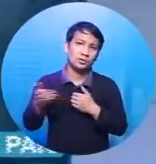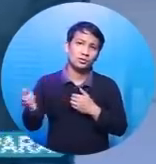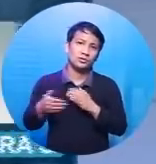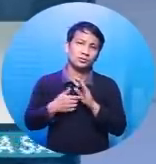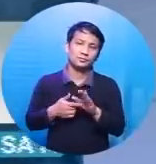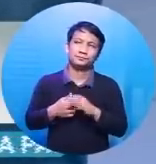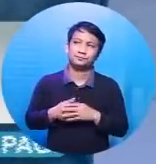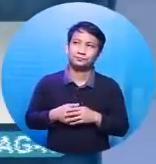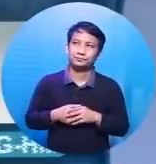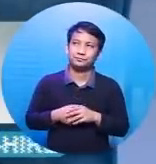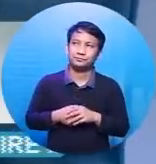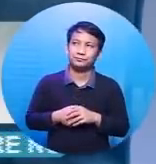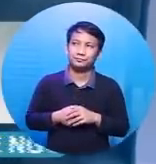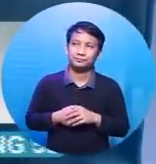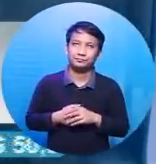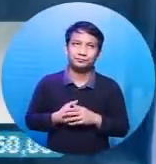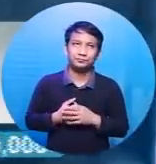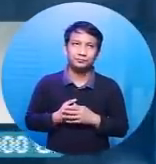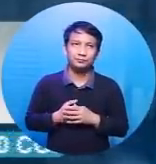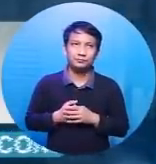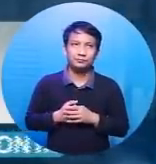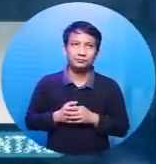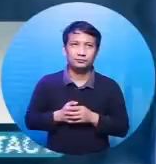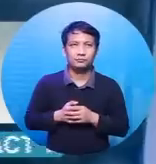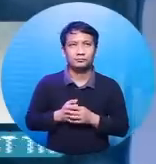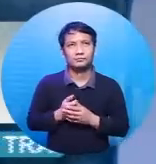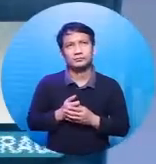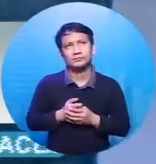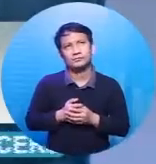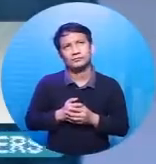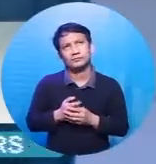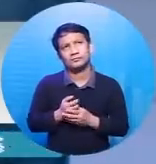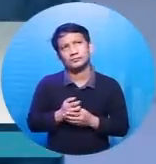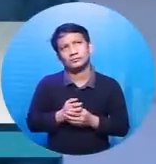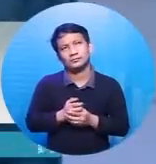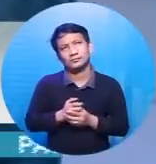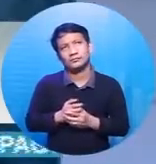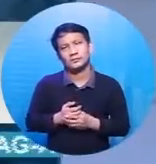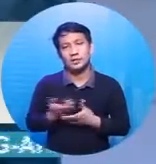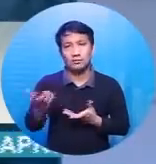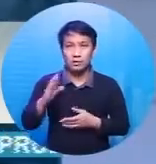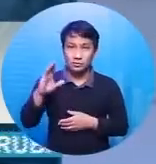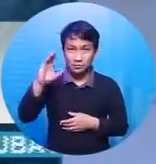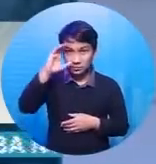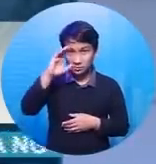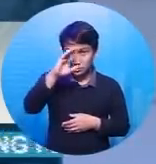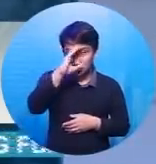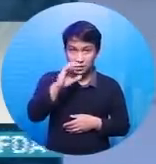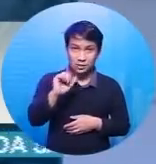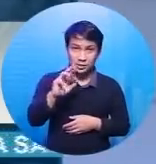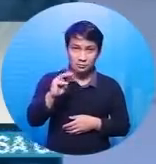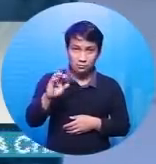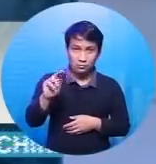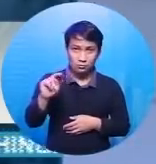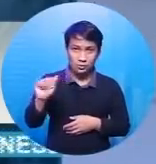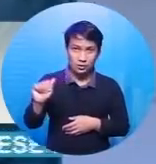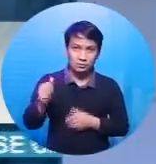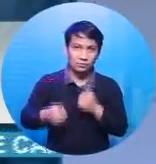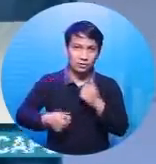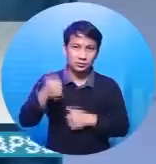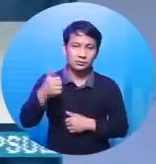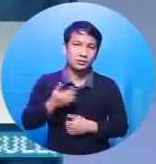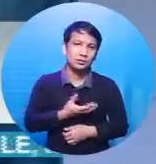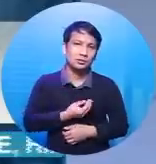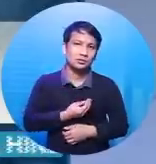Itong taga, saan to? Carmona, Cavite. Gusto ko makuha niya. Kapag hindi niya kuha, ito. Kaya nga, ninenervyos